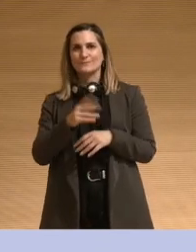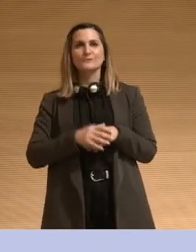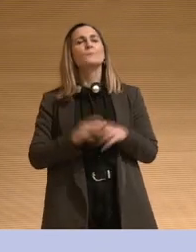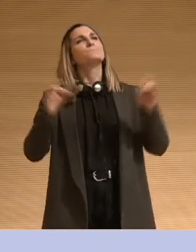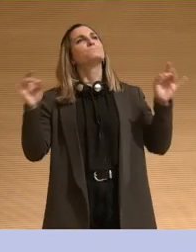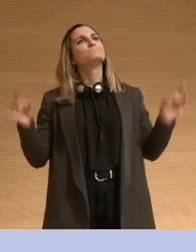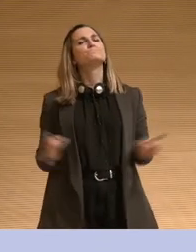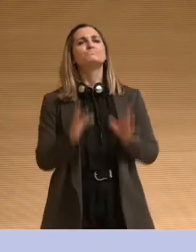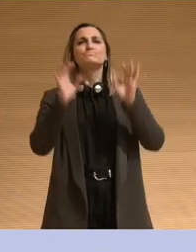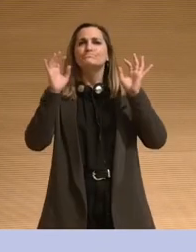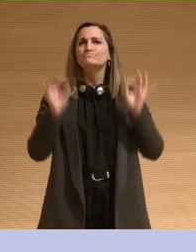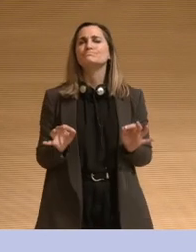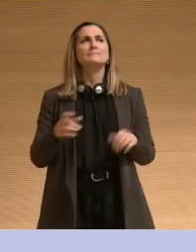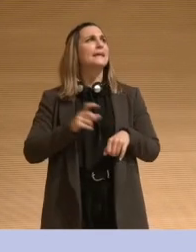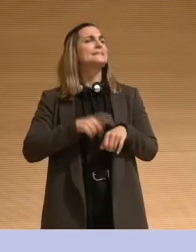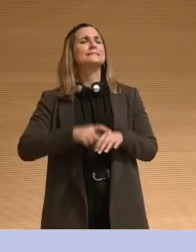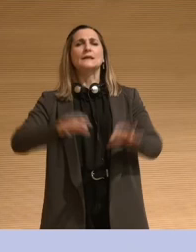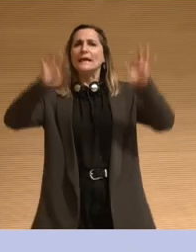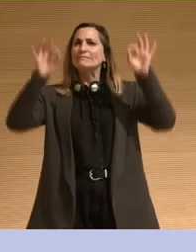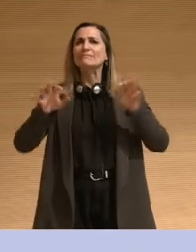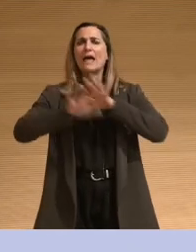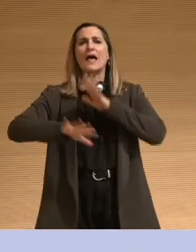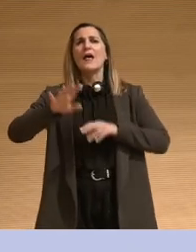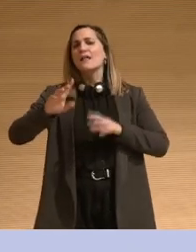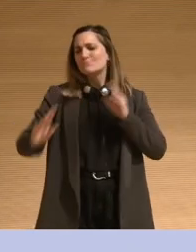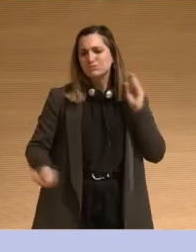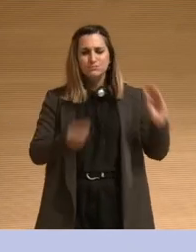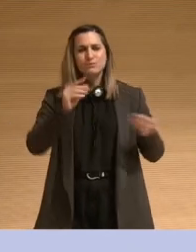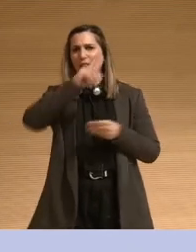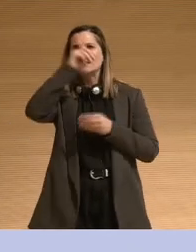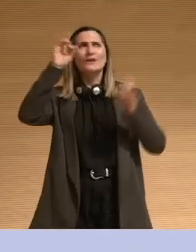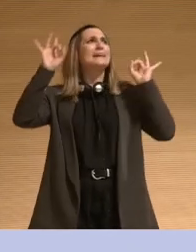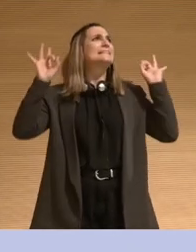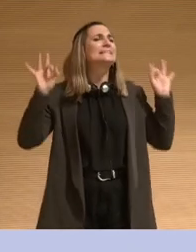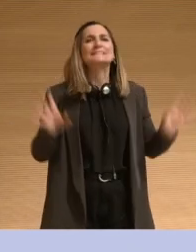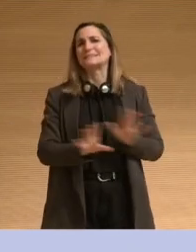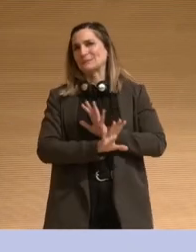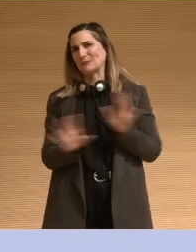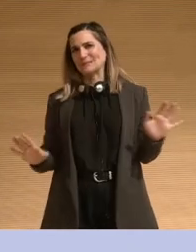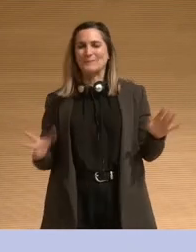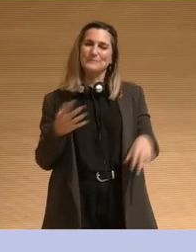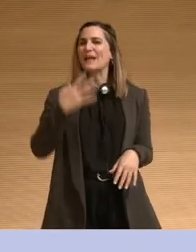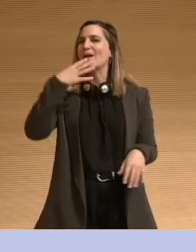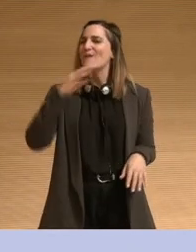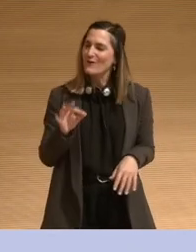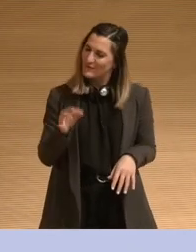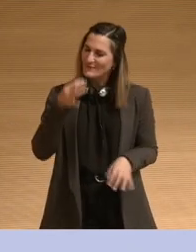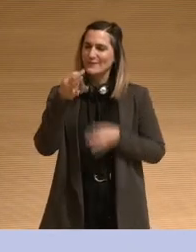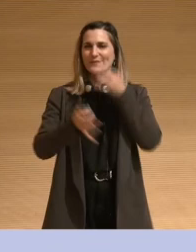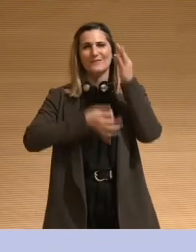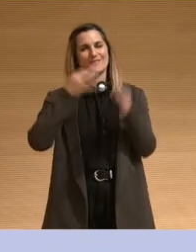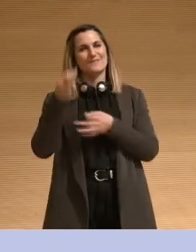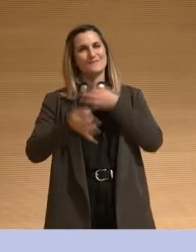θα λέγει κανείς, και μαγική στιγμή. Δεν είχα καμία δυσκολία από πουθενά. Βεβαίως υπάρχει μια εξήγηση σε αυτό, διότι